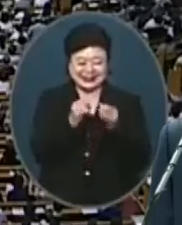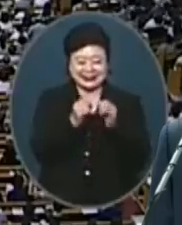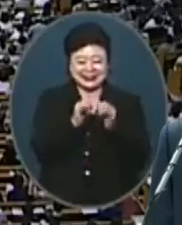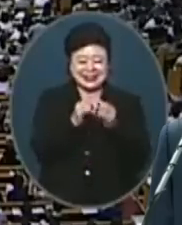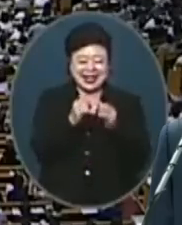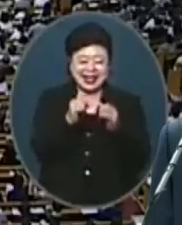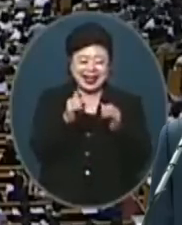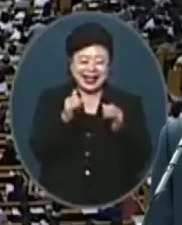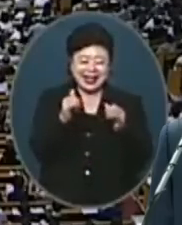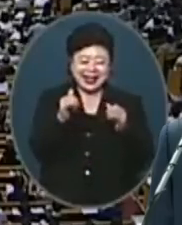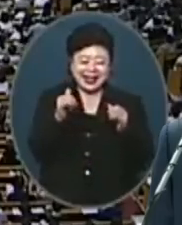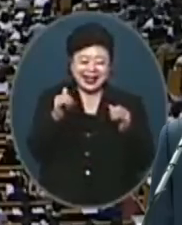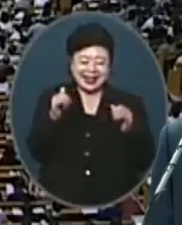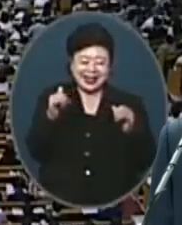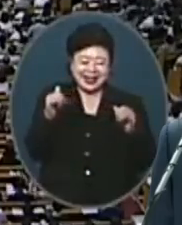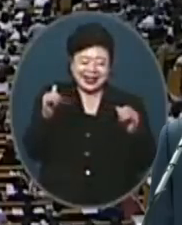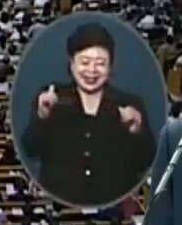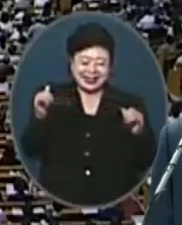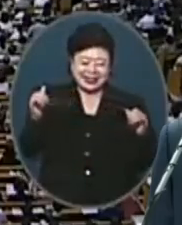사랑하는 자.